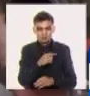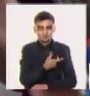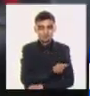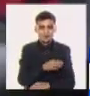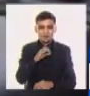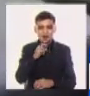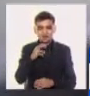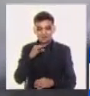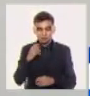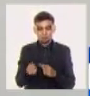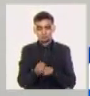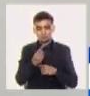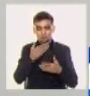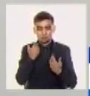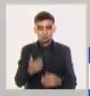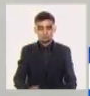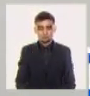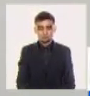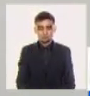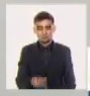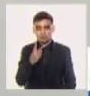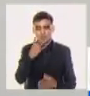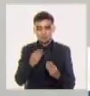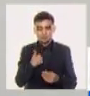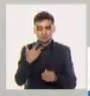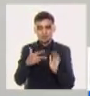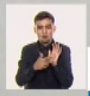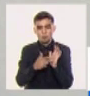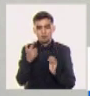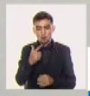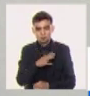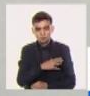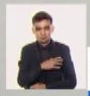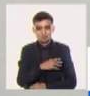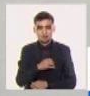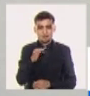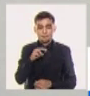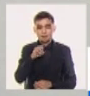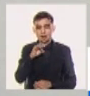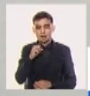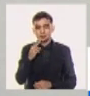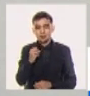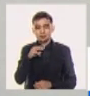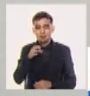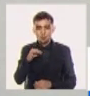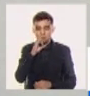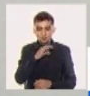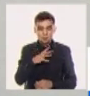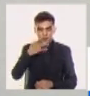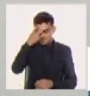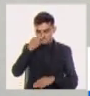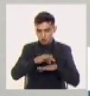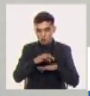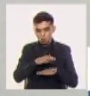у вакцины не выявили. 2 дня у меня была температура 38 градусов, но она сбивалась обычным парацетамолом. Озноб, головная боль,